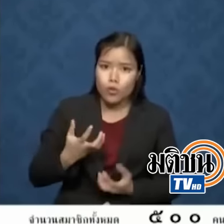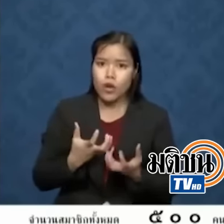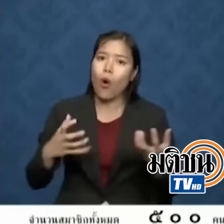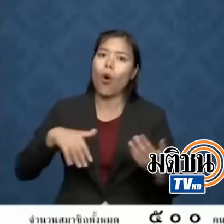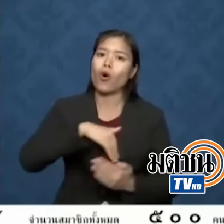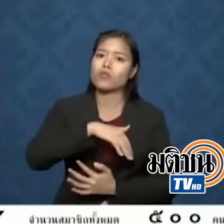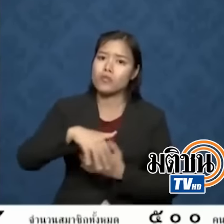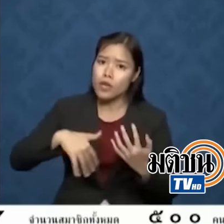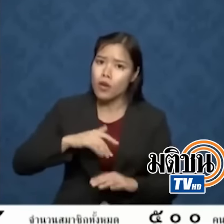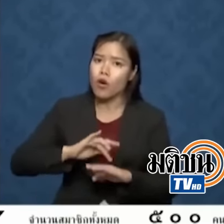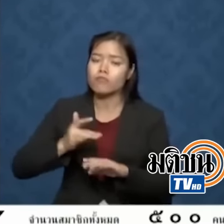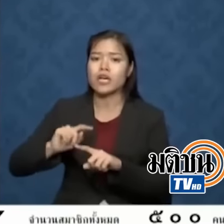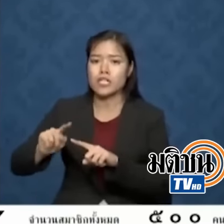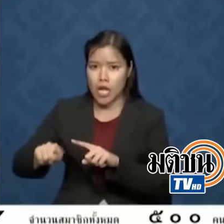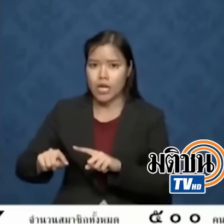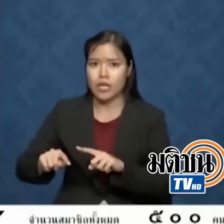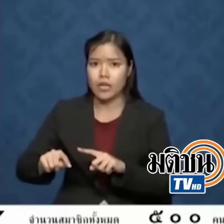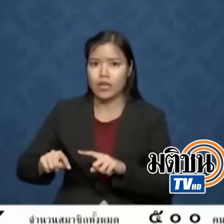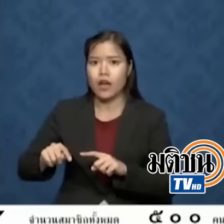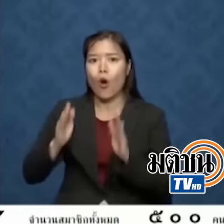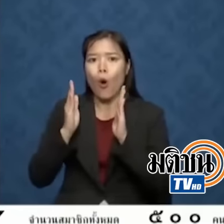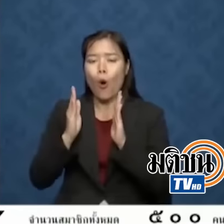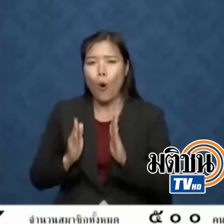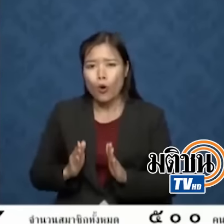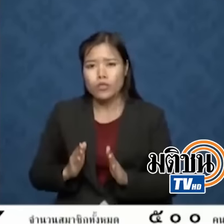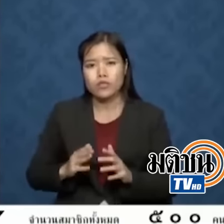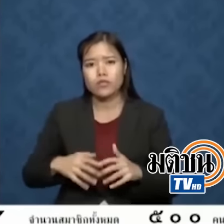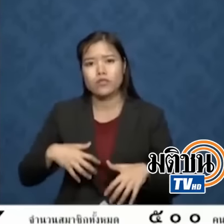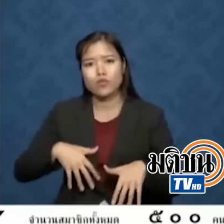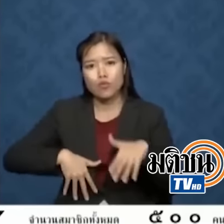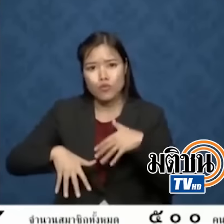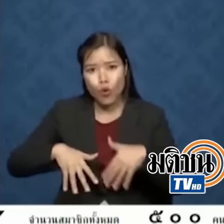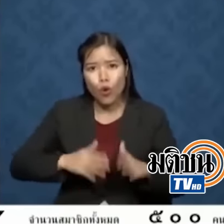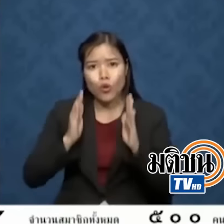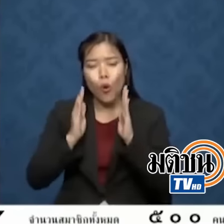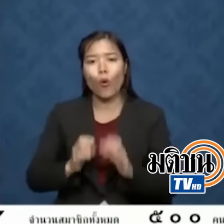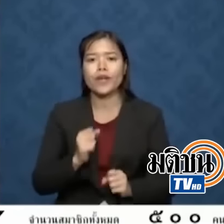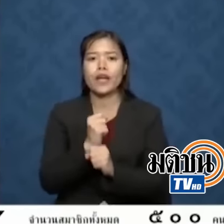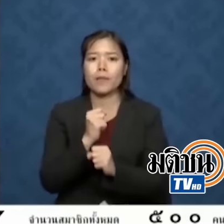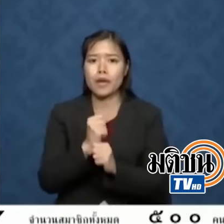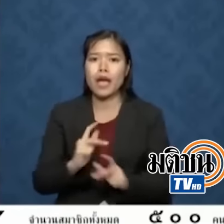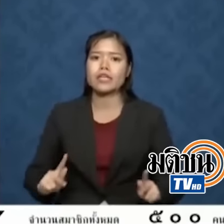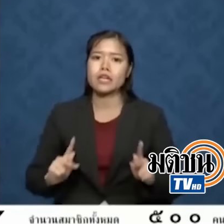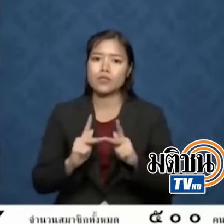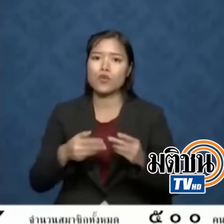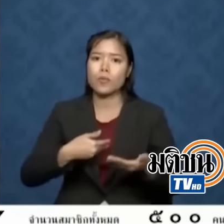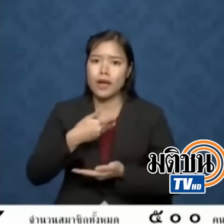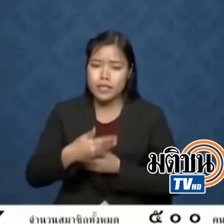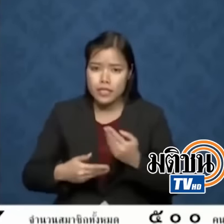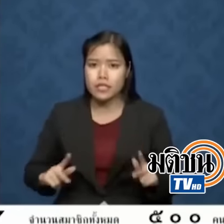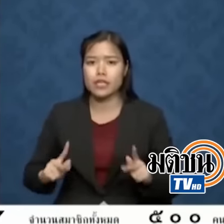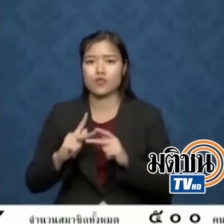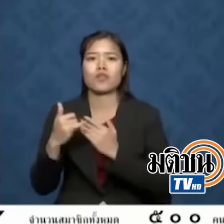เทศเสียไปคุ้มค่ากับความเหนื่อยยากของพี่น้องข้าราชการในกระทรวงพาณิชย์ก็ดีในกระทรวงการต่างประเทศก็ดีที่ทุ่มเททำ